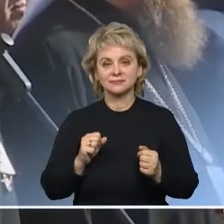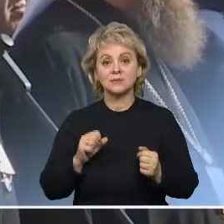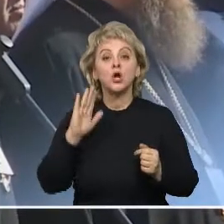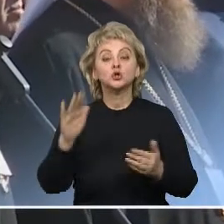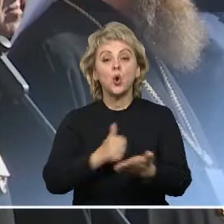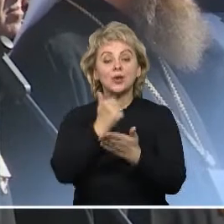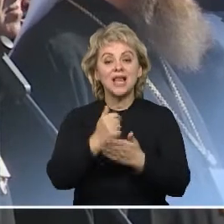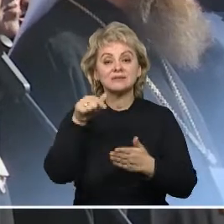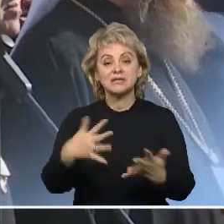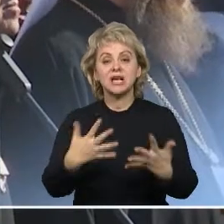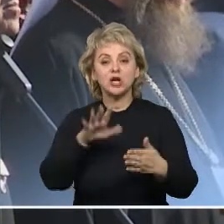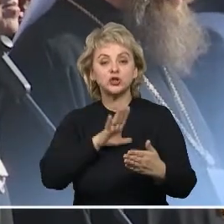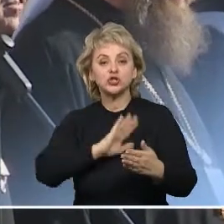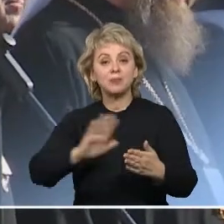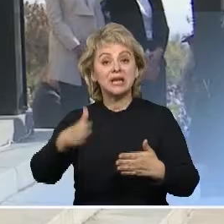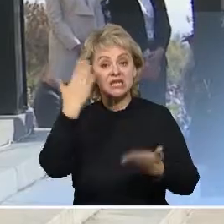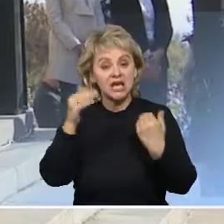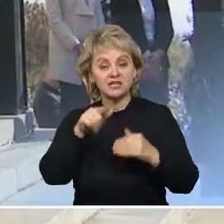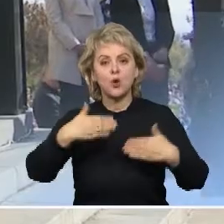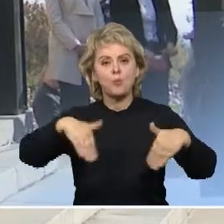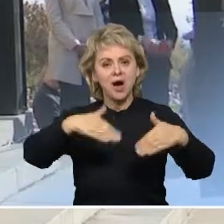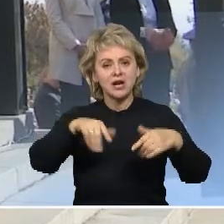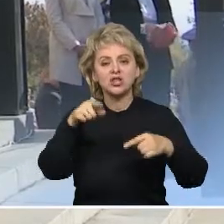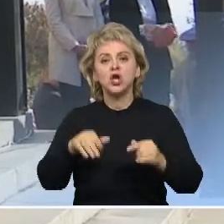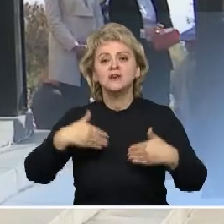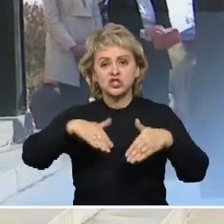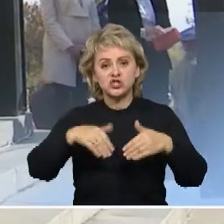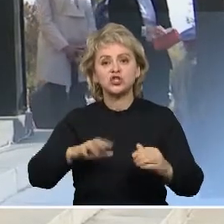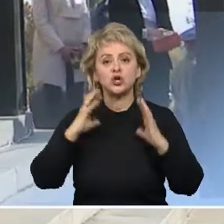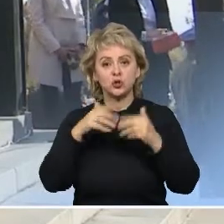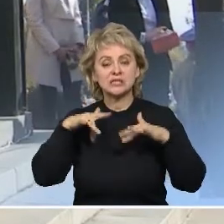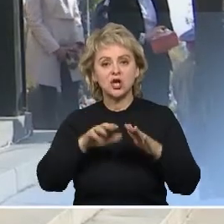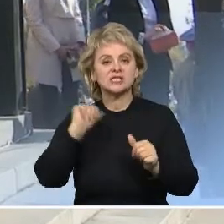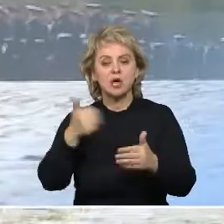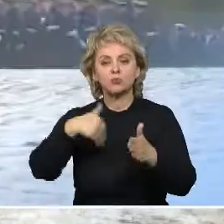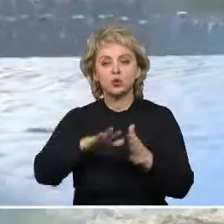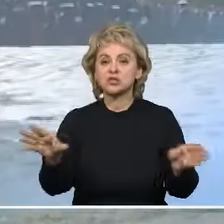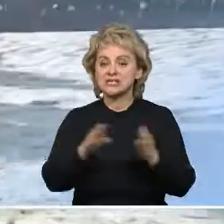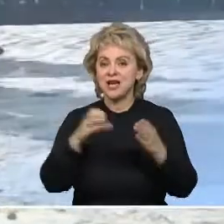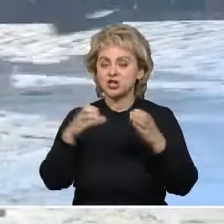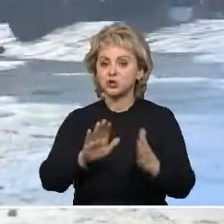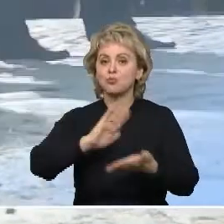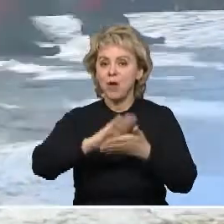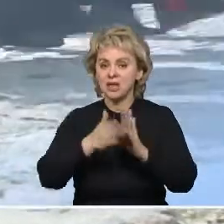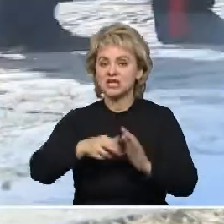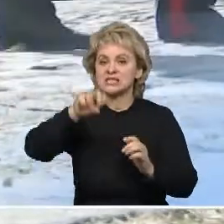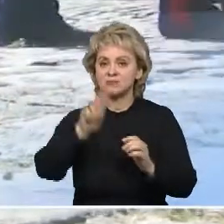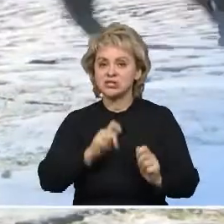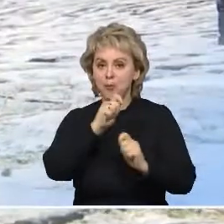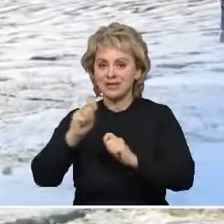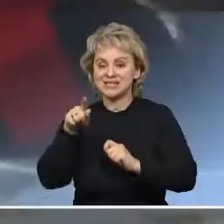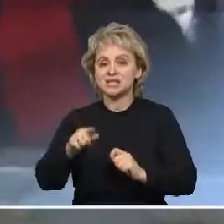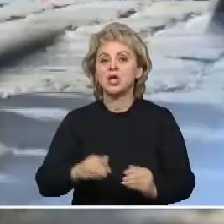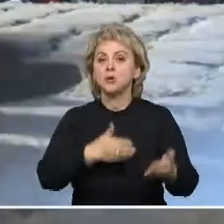Но главным здесь, конечно, были не развлечения. Парад – дело серьезное, тем более, что самым лучшим и слаженным коллективам полагались специальные призы